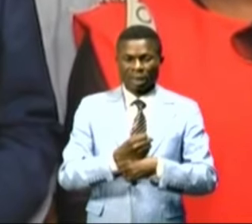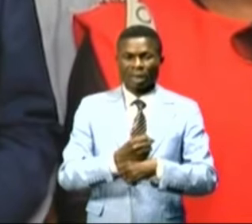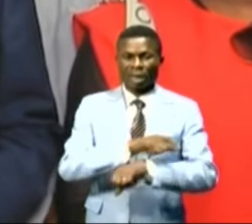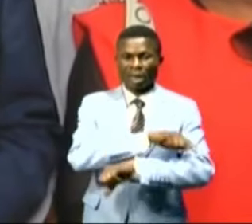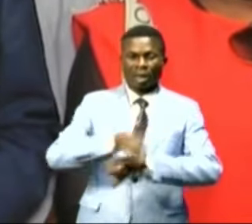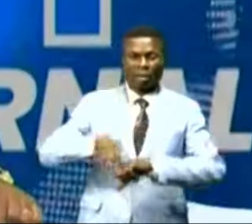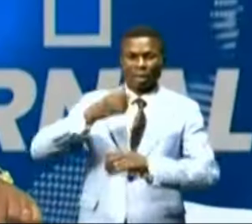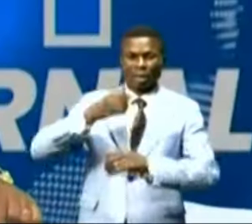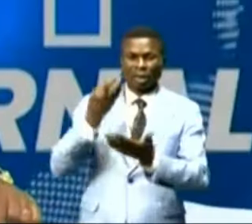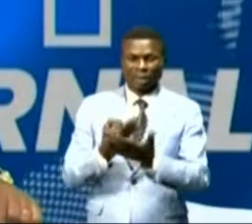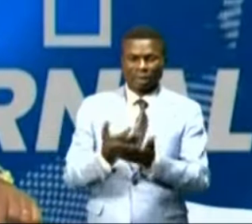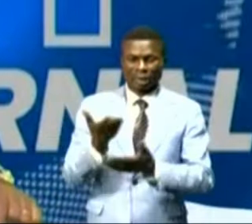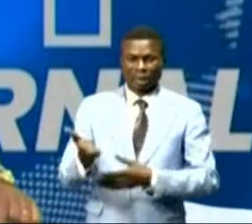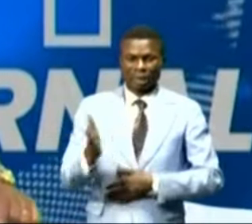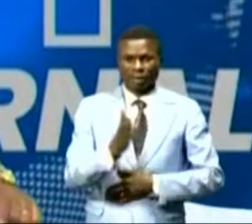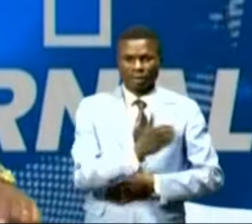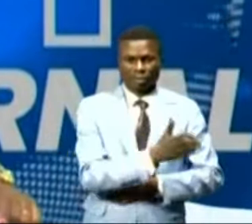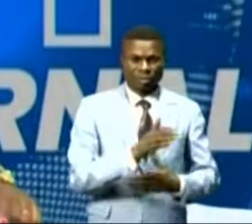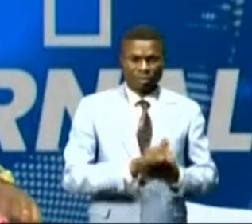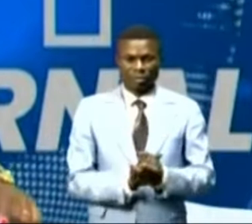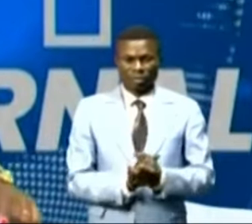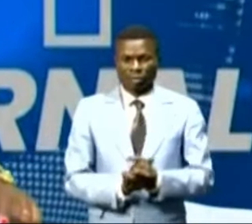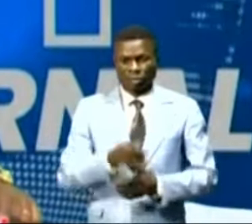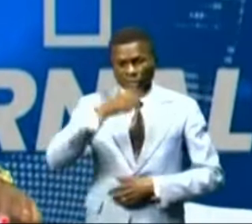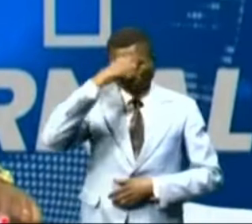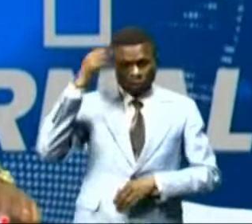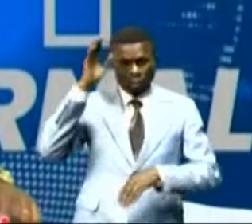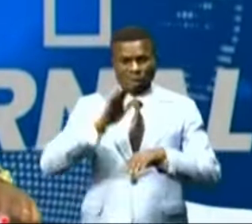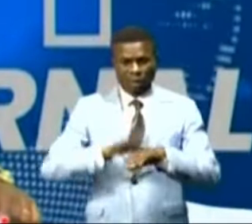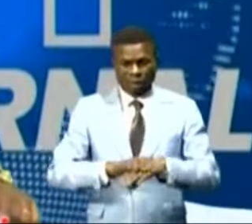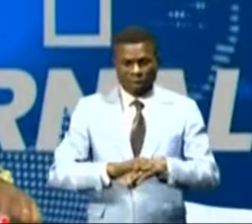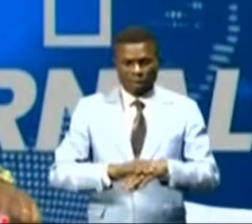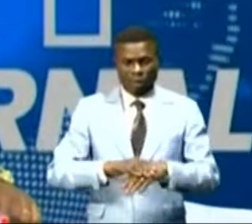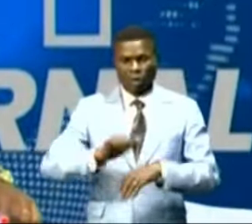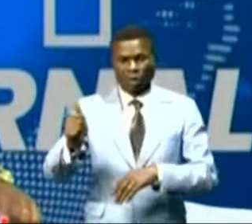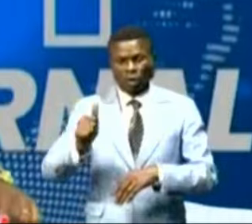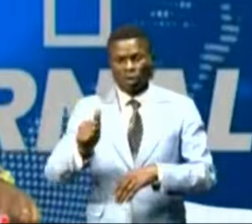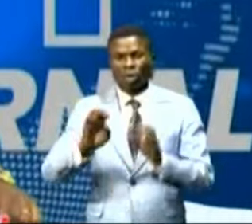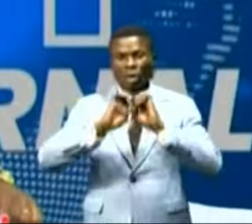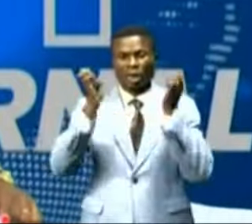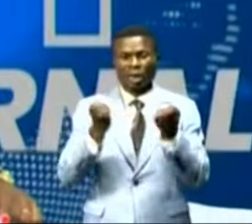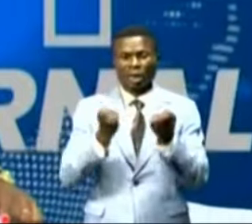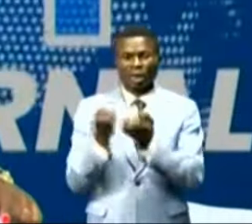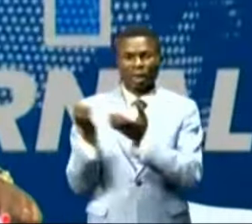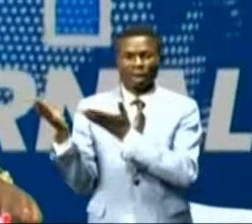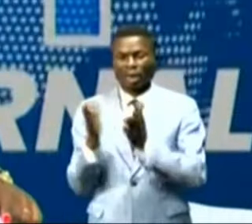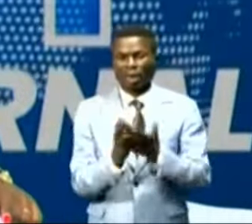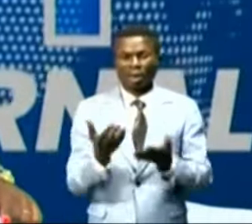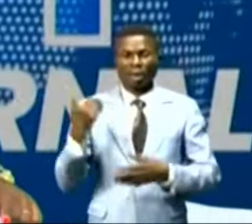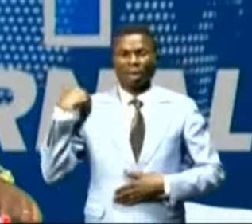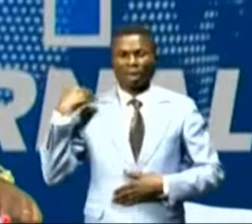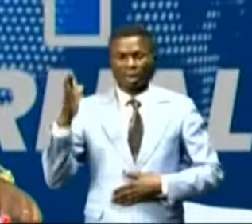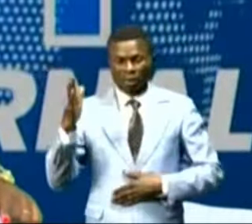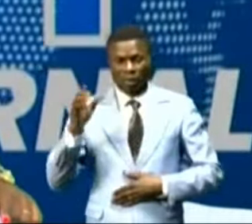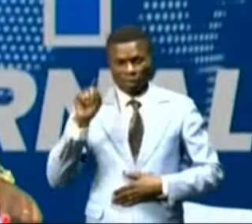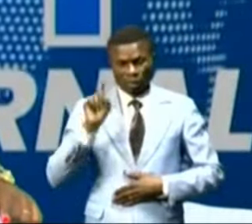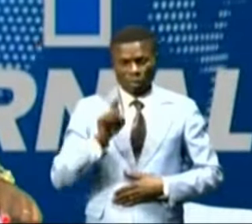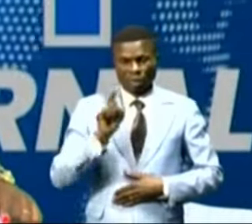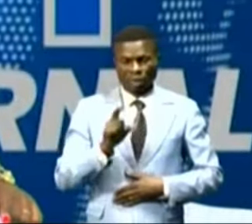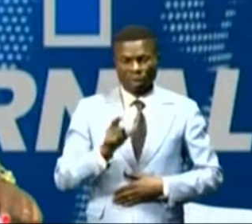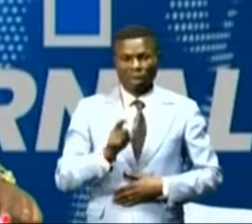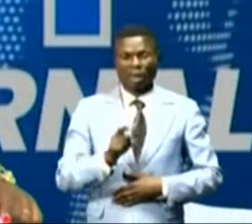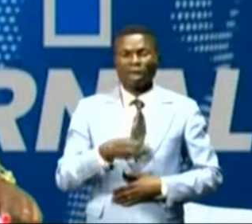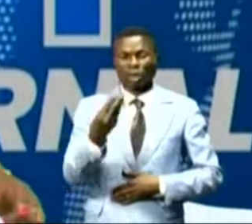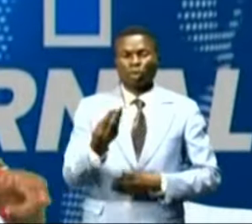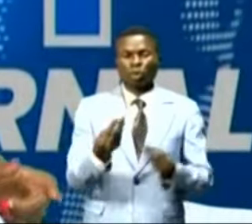financier. À la crise qui secoue certaines entreprises du portefeuille de l'État, il faut une thérapie de